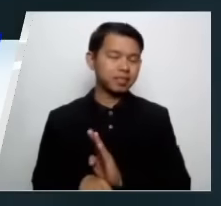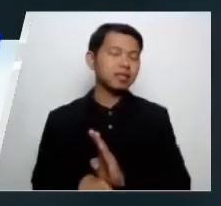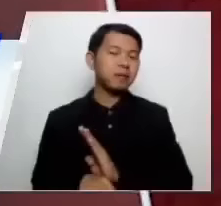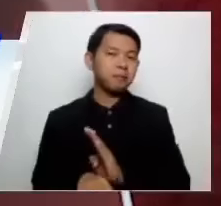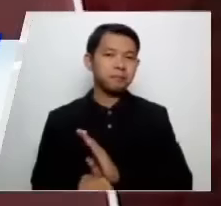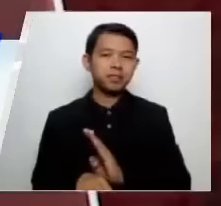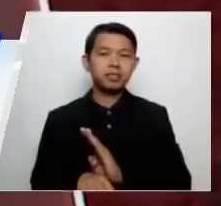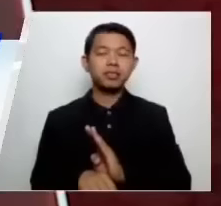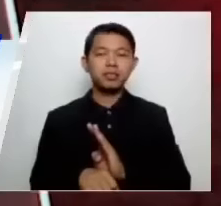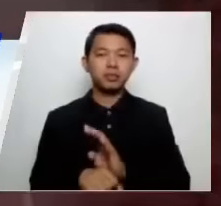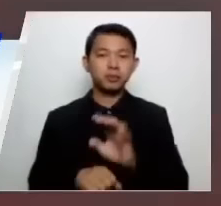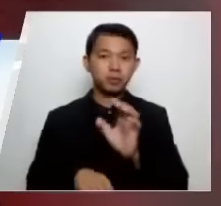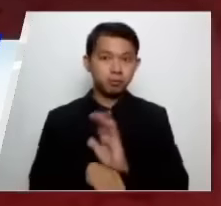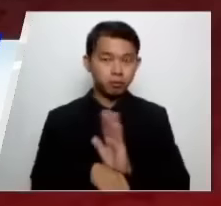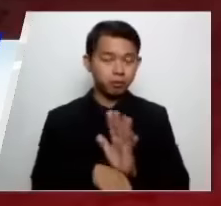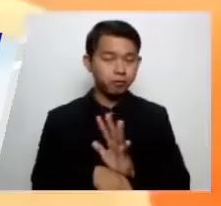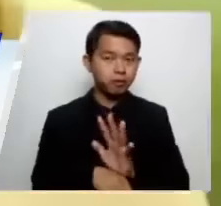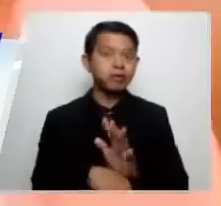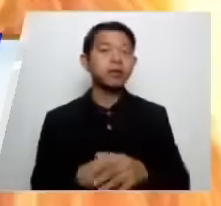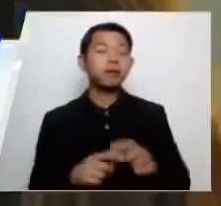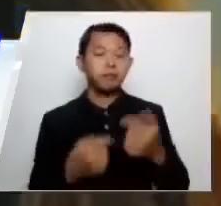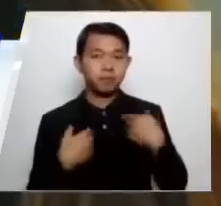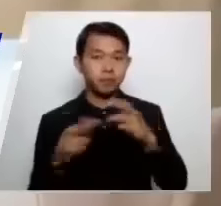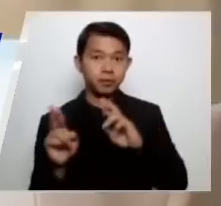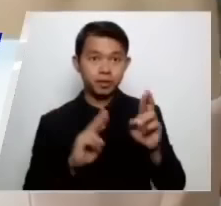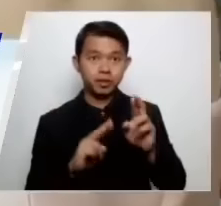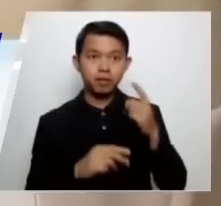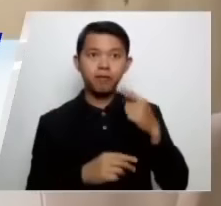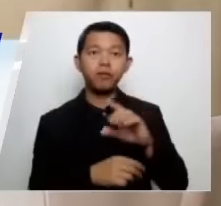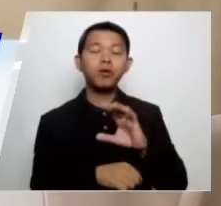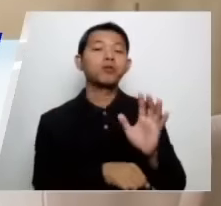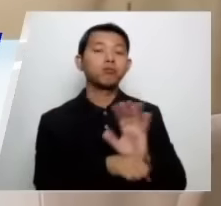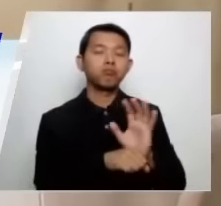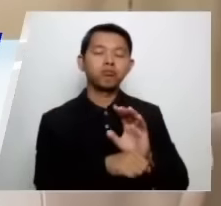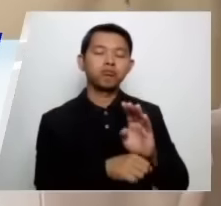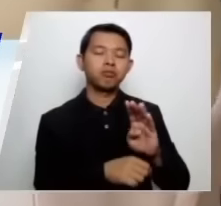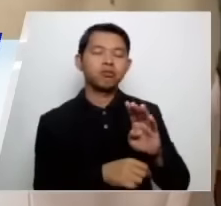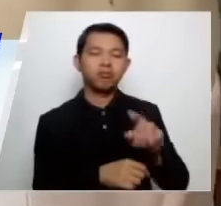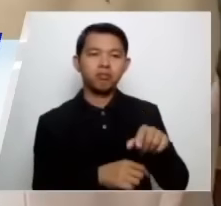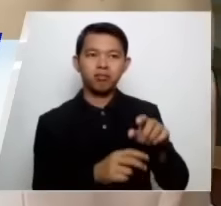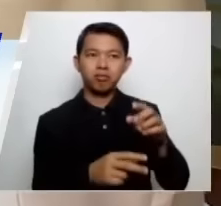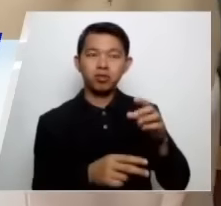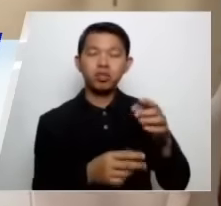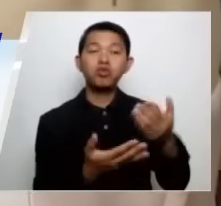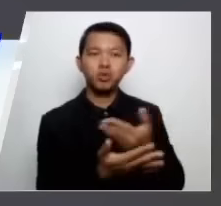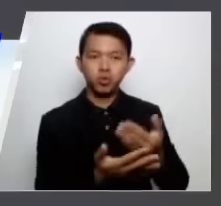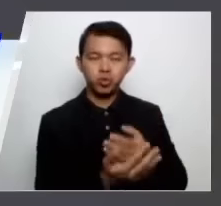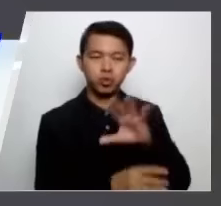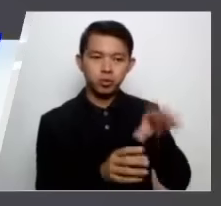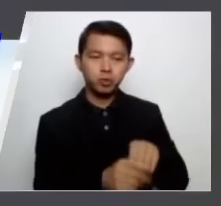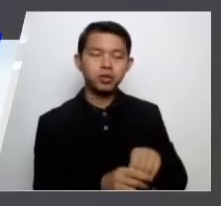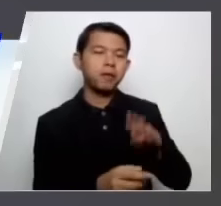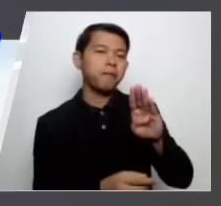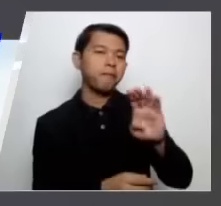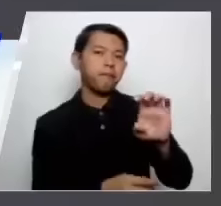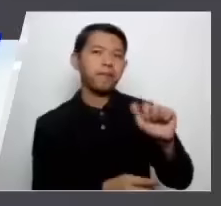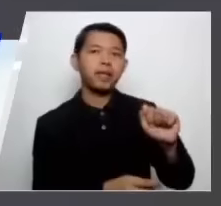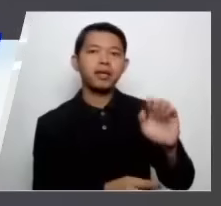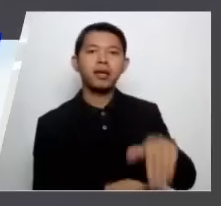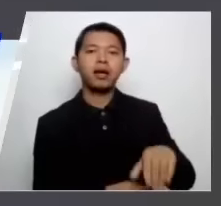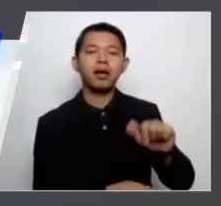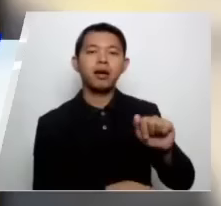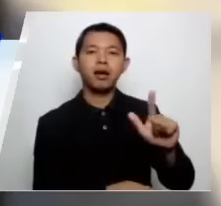siya para sa Widow's War kasama si Bea Alonzo. Tinanong namin si Carla, ngayong nagbabalik bansa na si Tom Rodriguez,